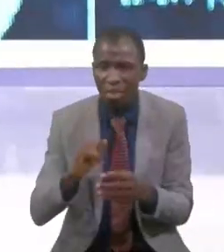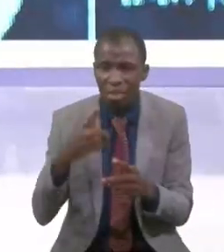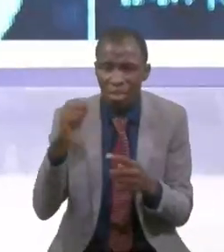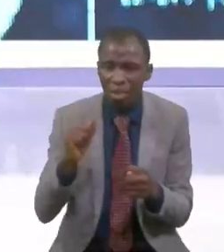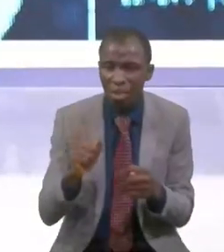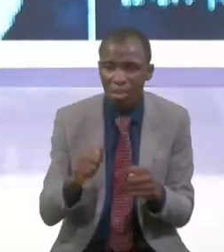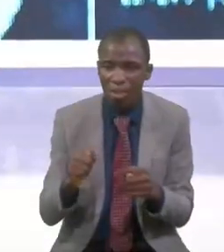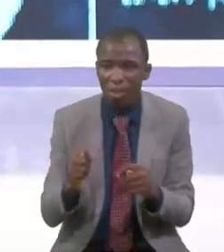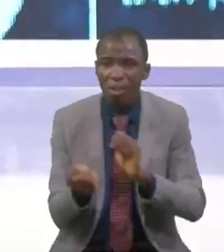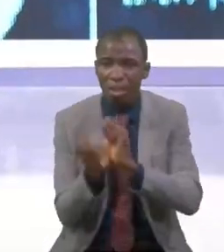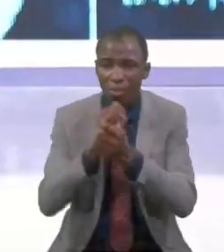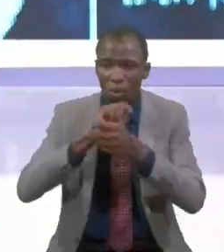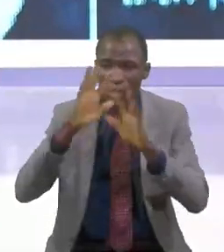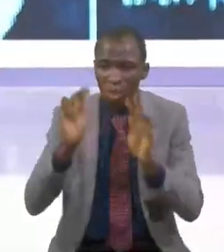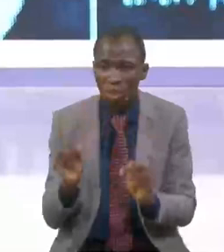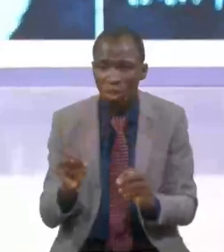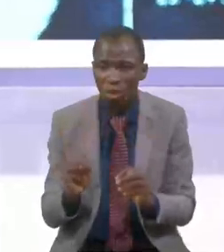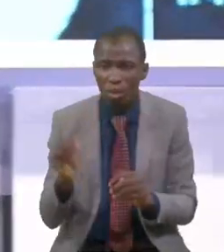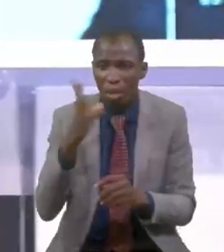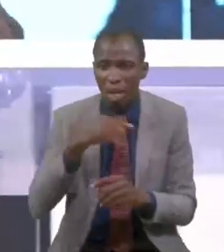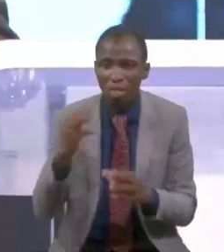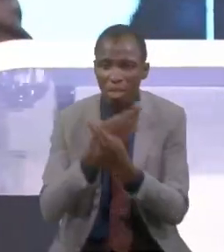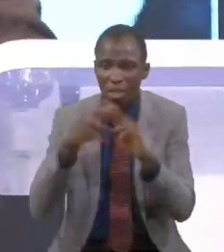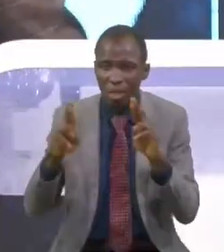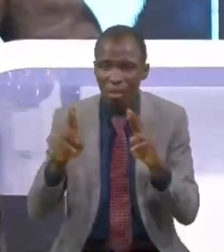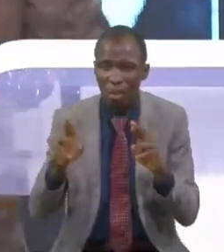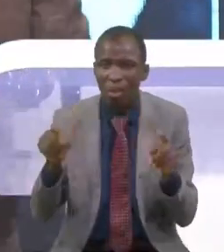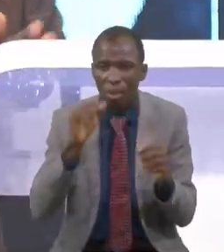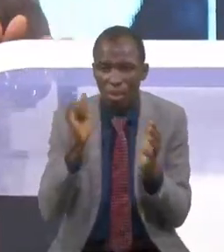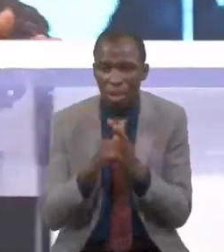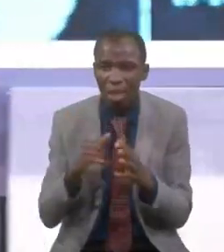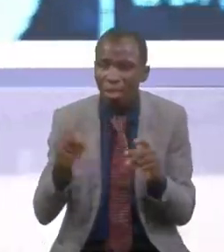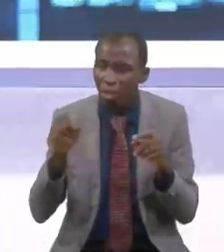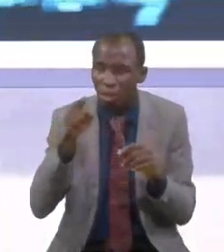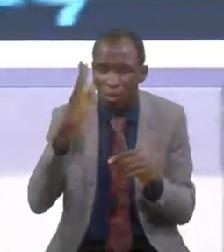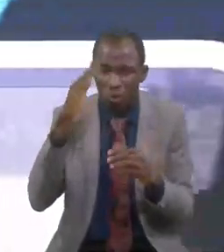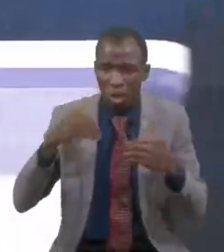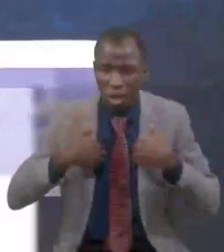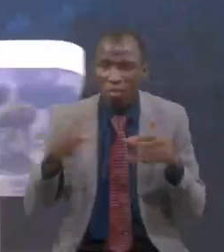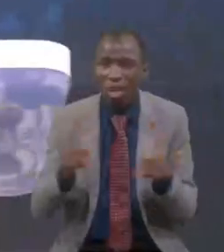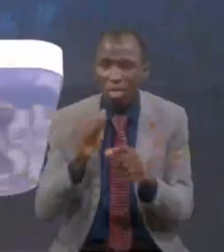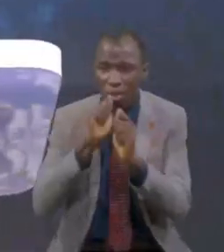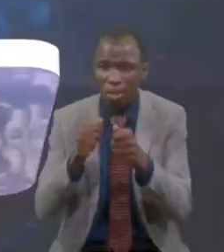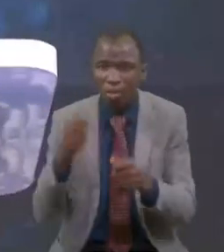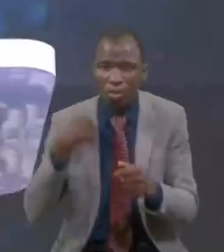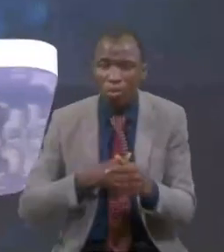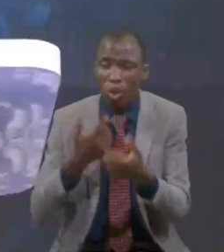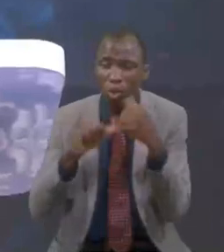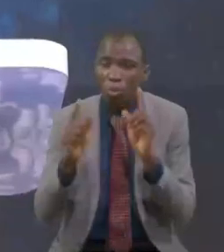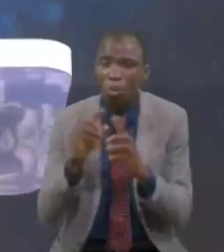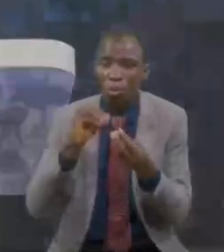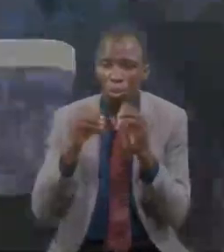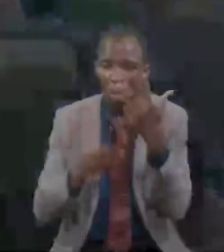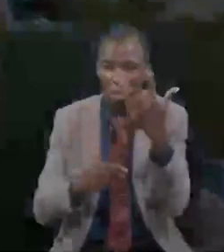c'est c'est le c'est la transformation et la rédemption que vous avez comme votre don nous avons